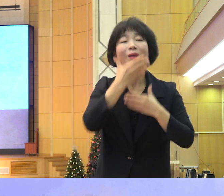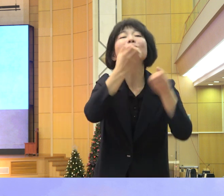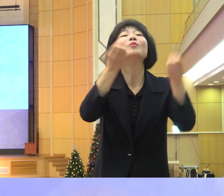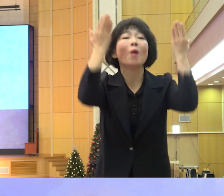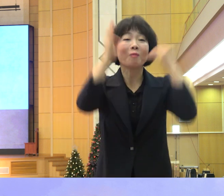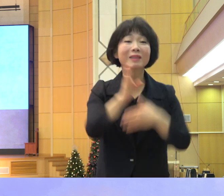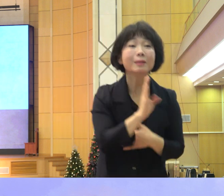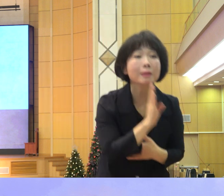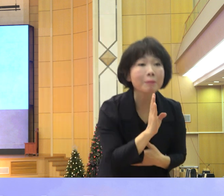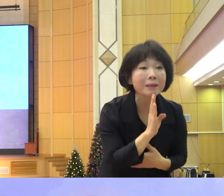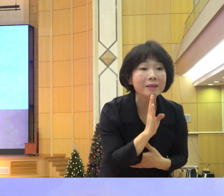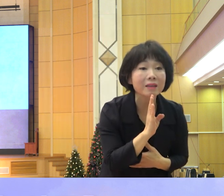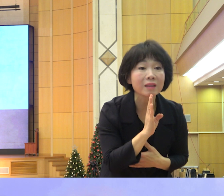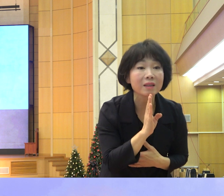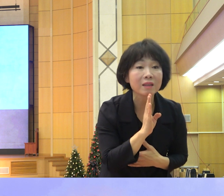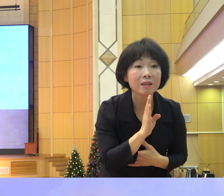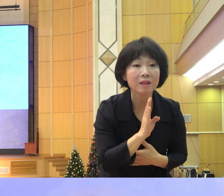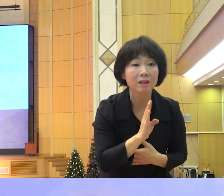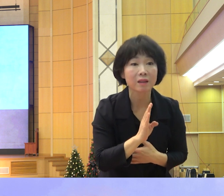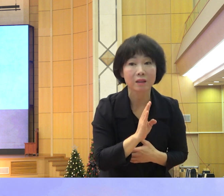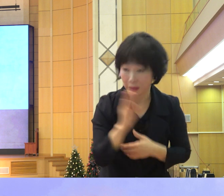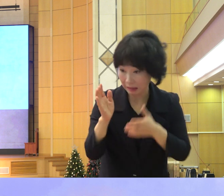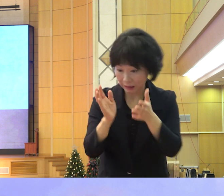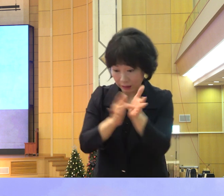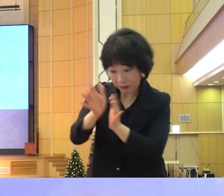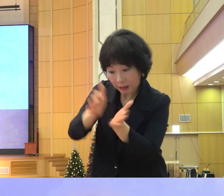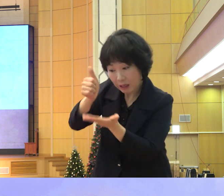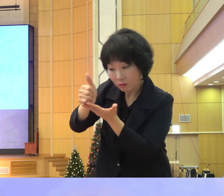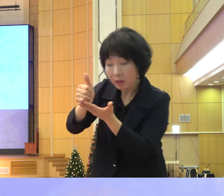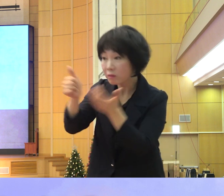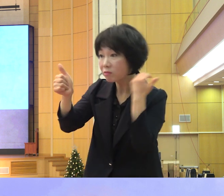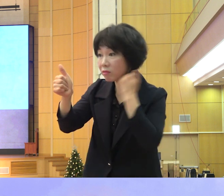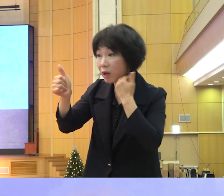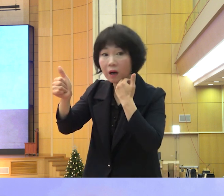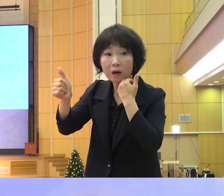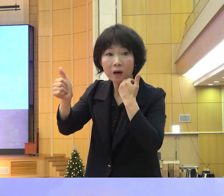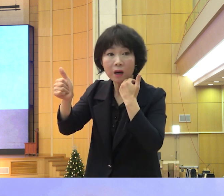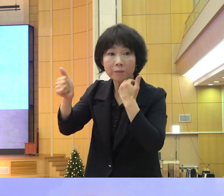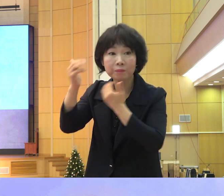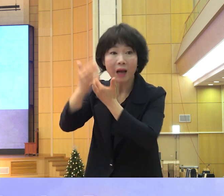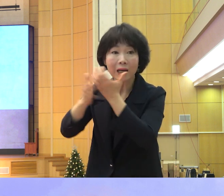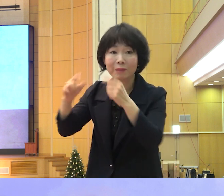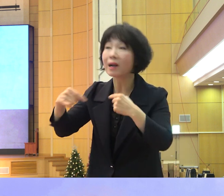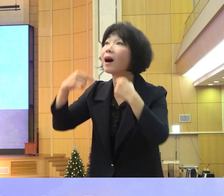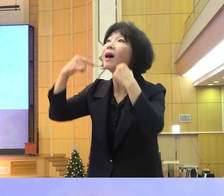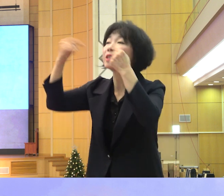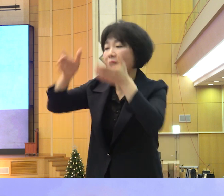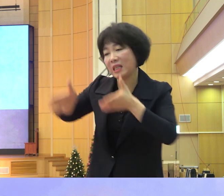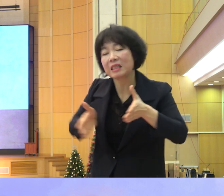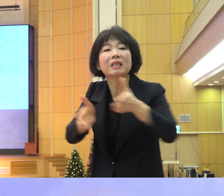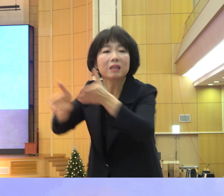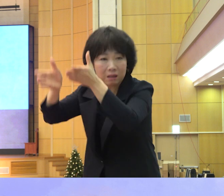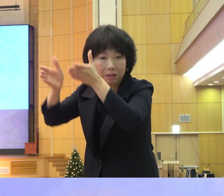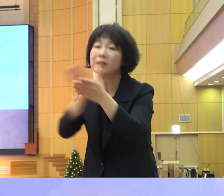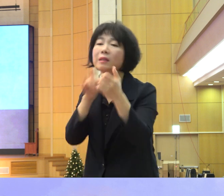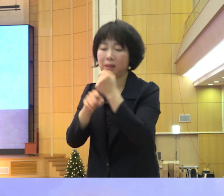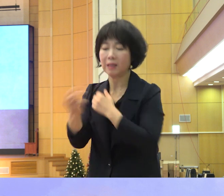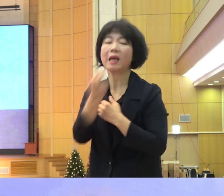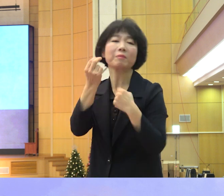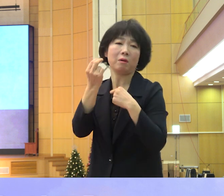예수님이 길이요 진리요 생명이라 그랬지. 예수님을 통해서 우리가 거듭나서 하나님 자녀 된다